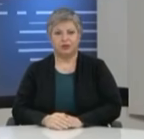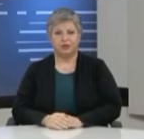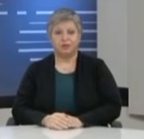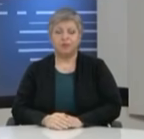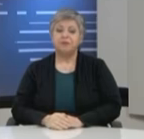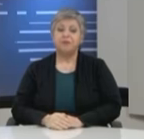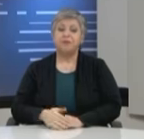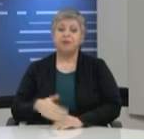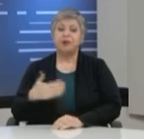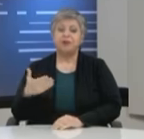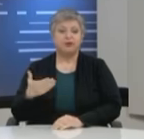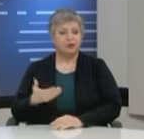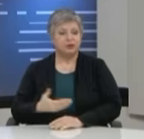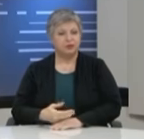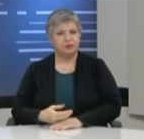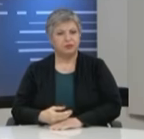Κυρίες και κύριοι συνάδελφοι,